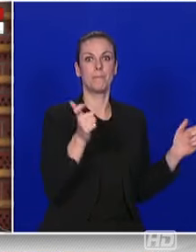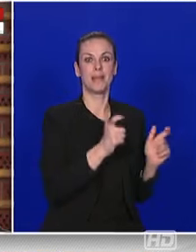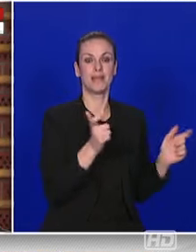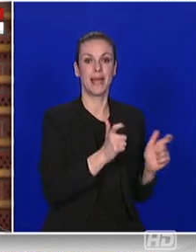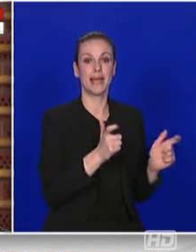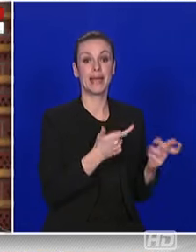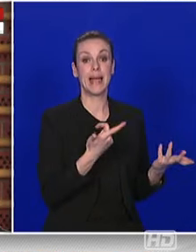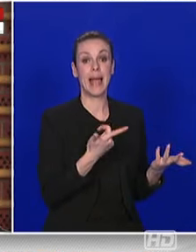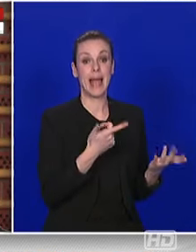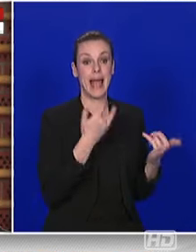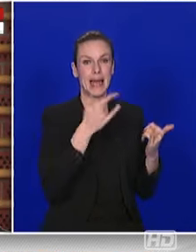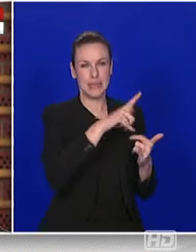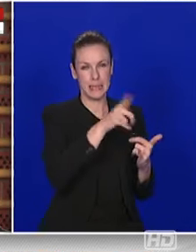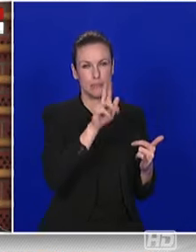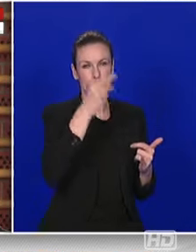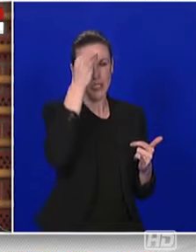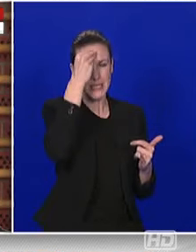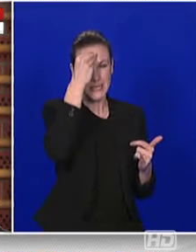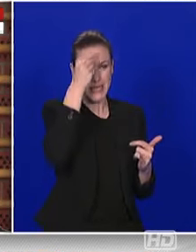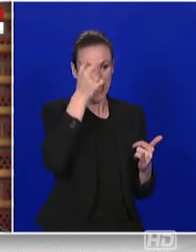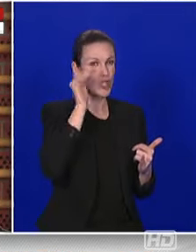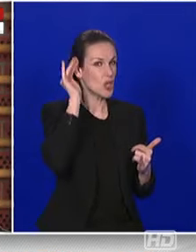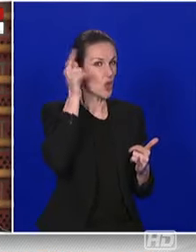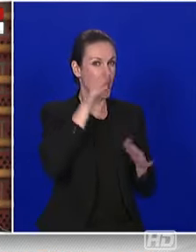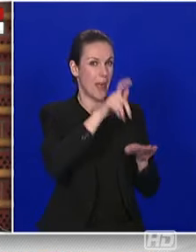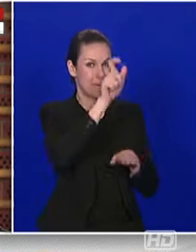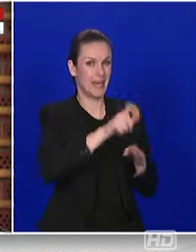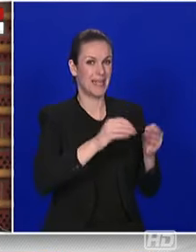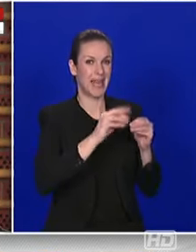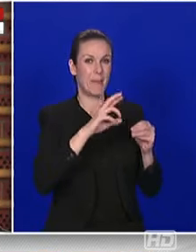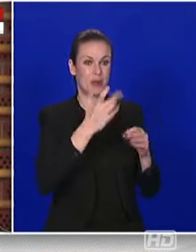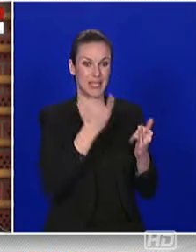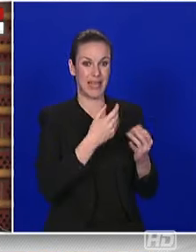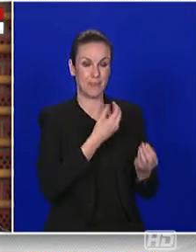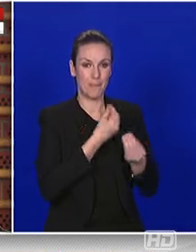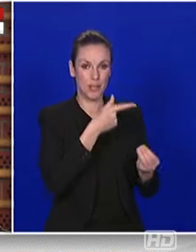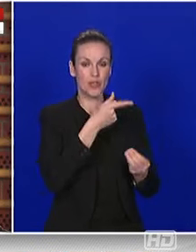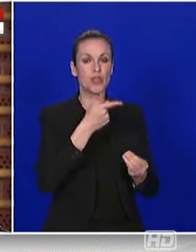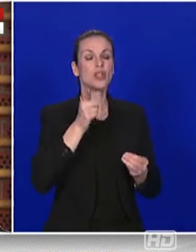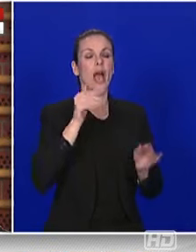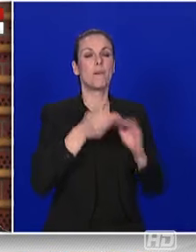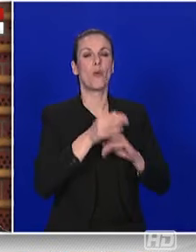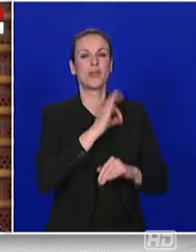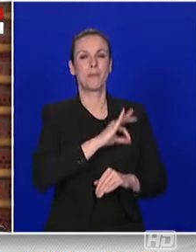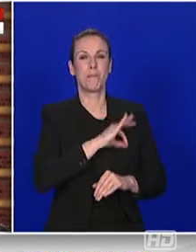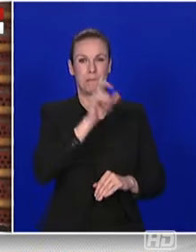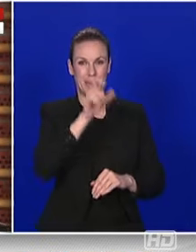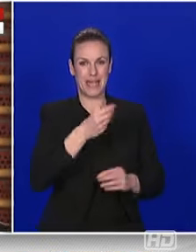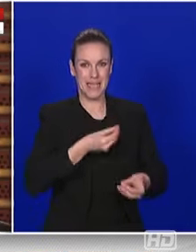biste se sad prisjetili ovoga što ste čuli od ministra Beroša, što ste čuli od potpredsjednika